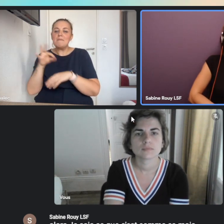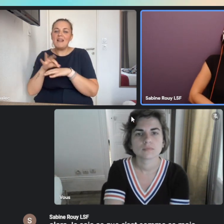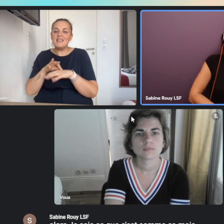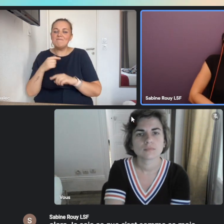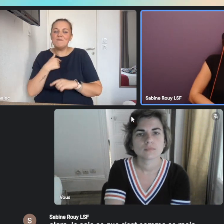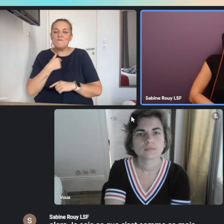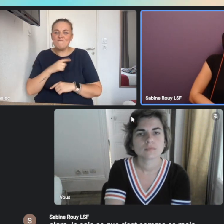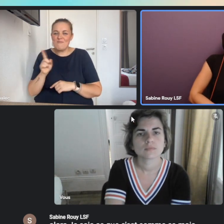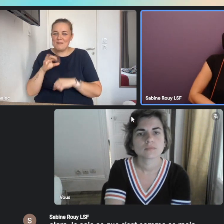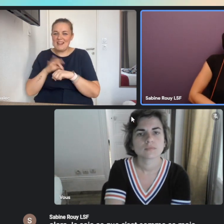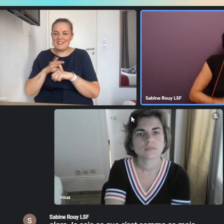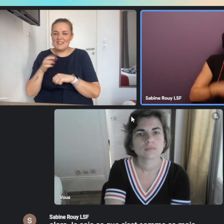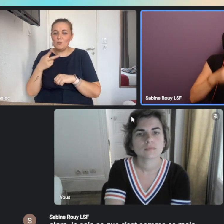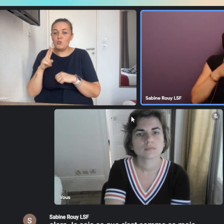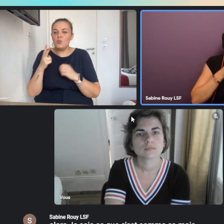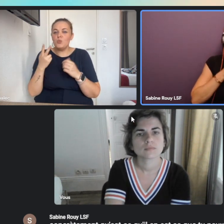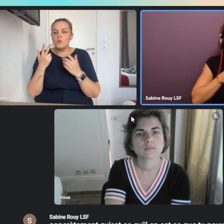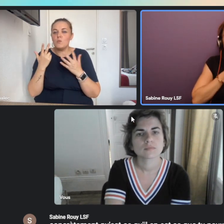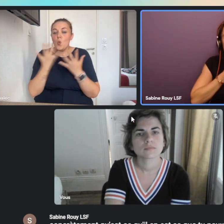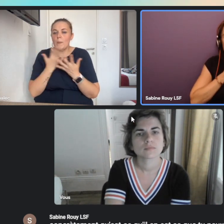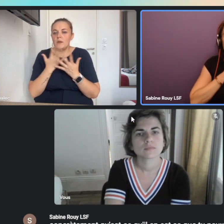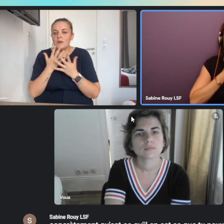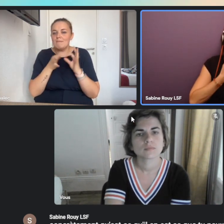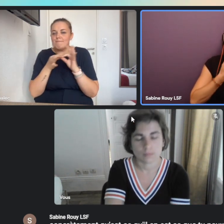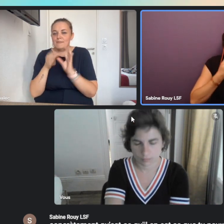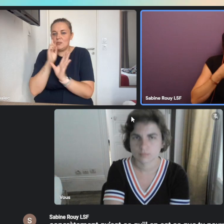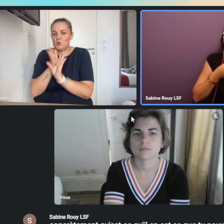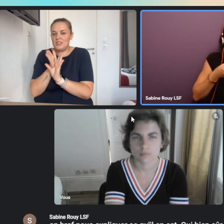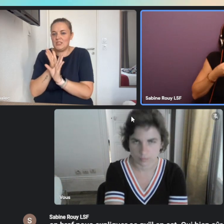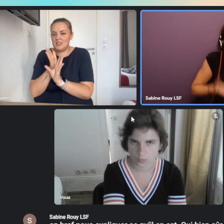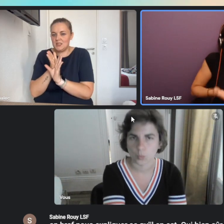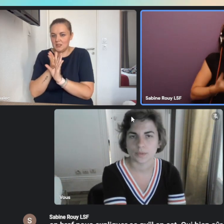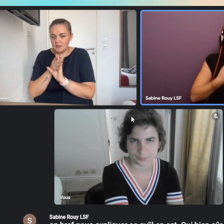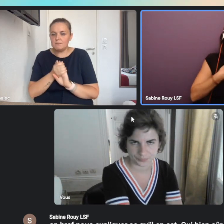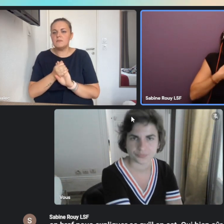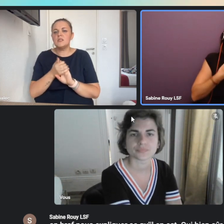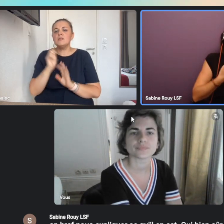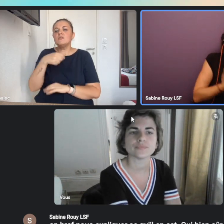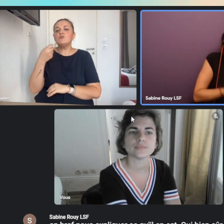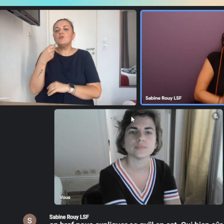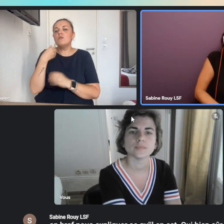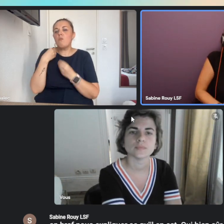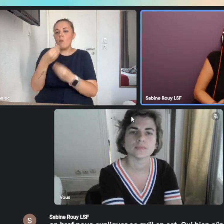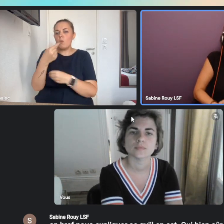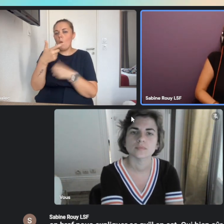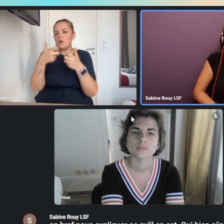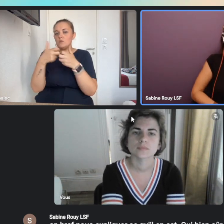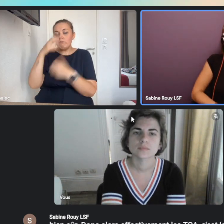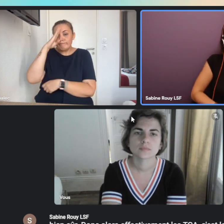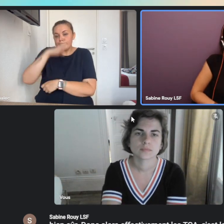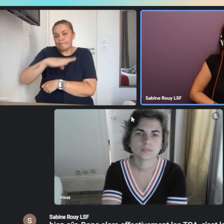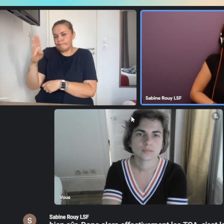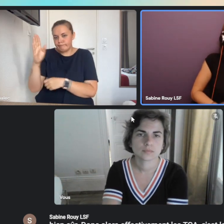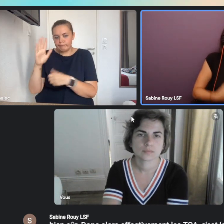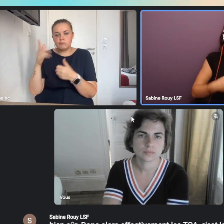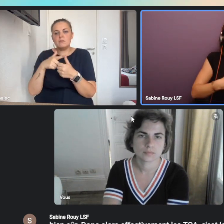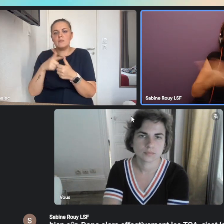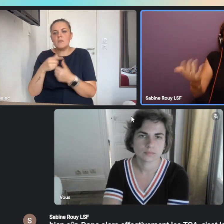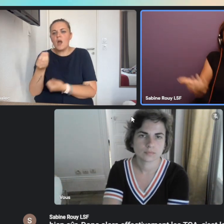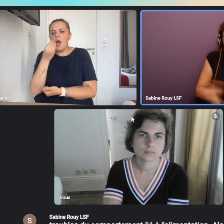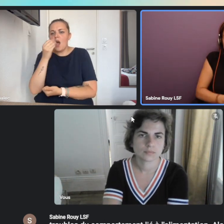Alors souvent, on voit ça comme une maladie. Pour moi, c'est pas une maladie, ça va être vraiment un trouble. Donc, c'est lié à un aspect psychologique. Bien sûr, je vais vous